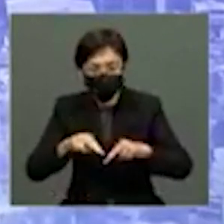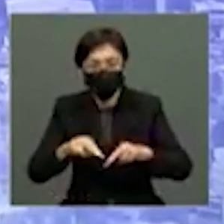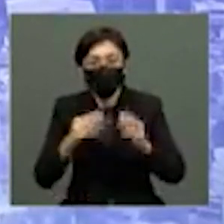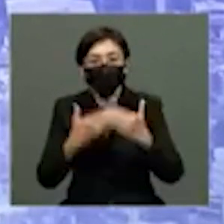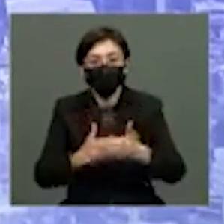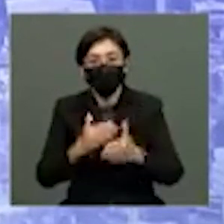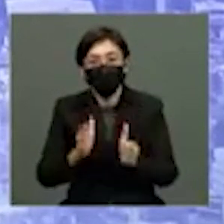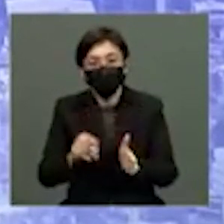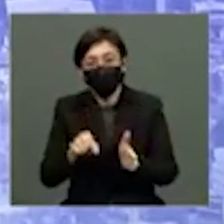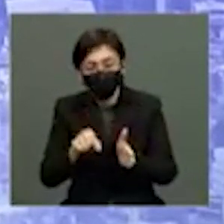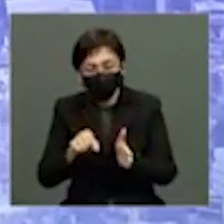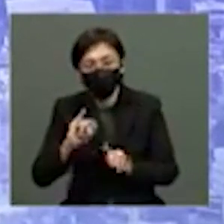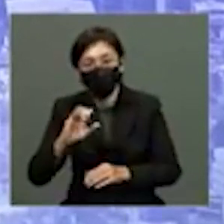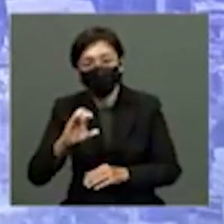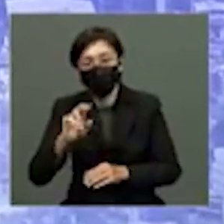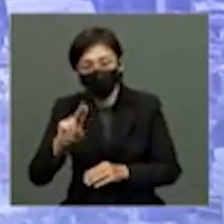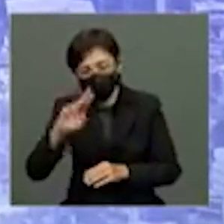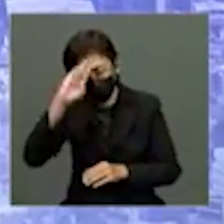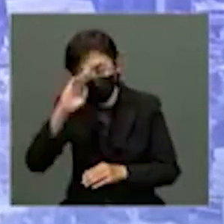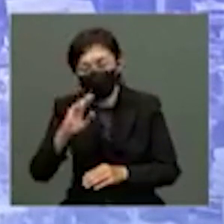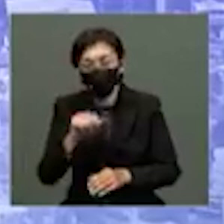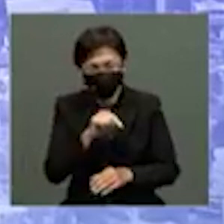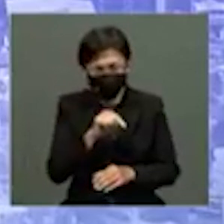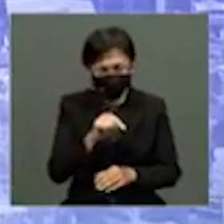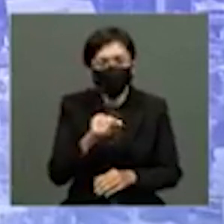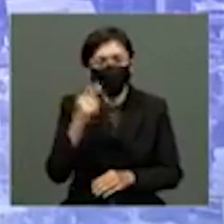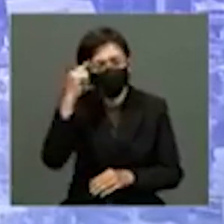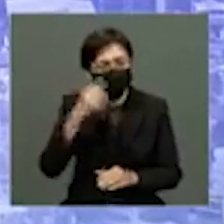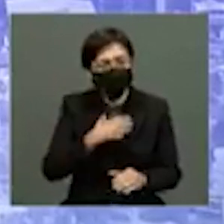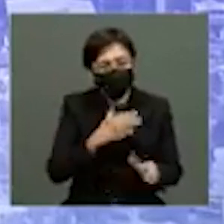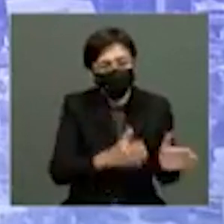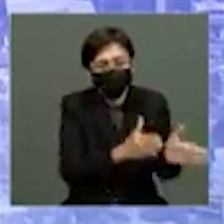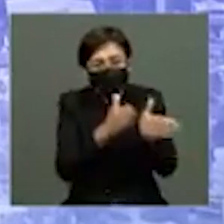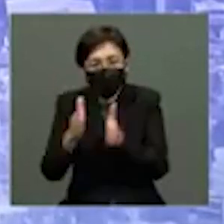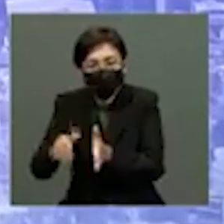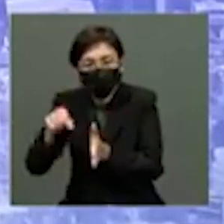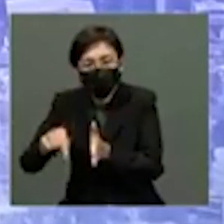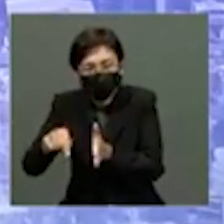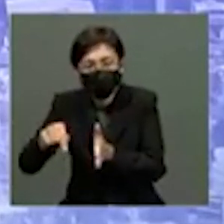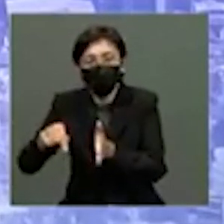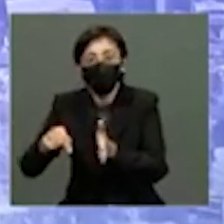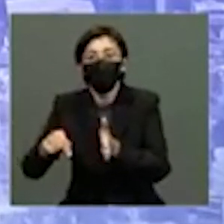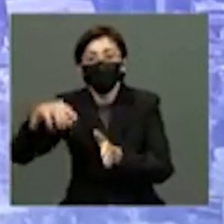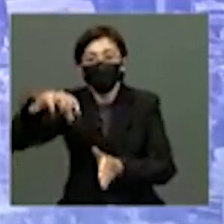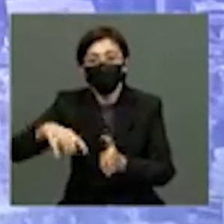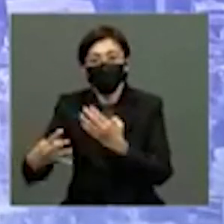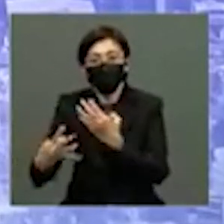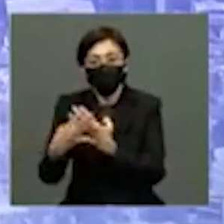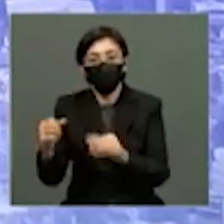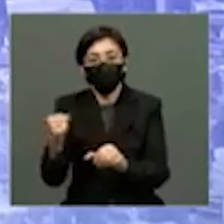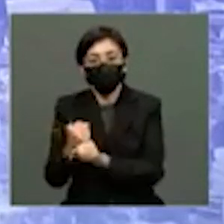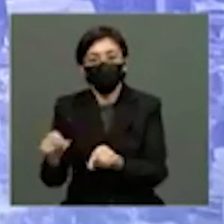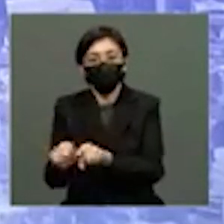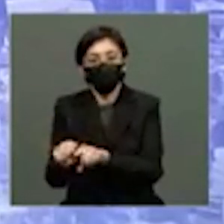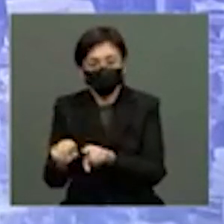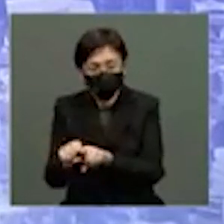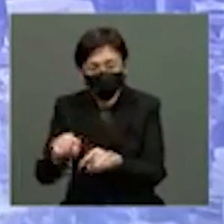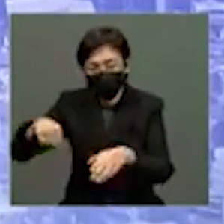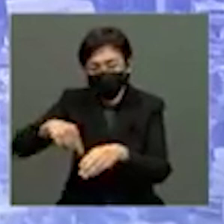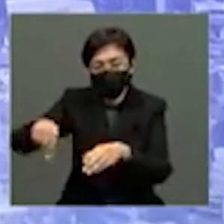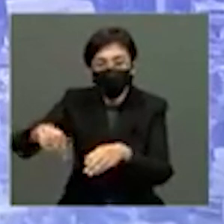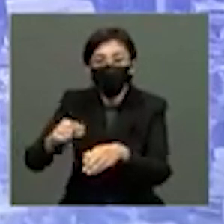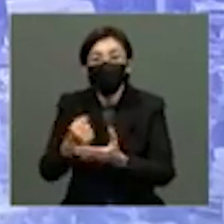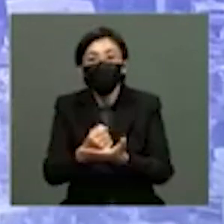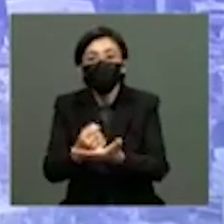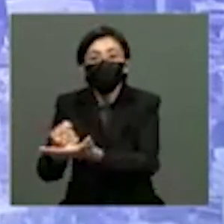ามารถทำได้ไปอยู่ในเรือนจำด้วยก็จะดีที่สุดนะครับก็ทุกฝ่ายทุกส่วนก็จะพยายามช่วยกันในนั้นม